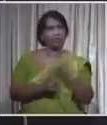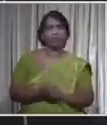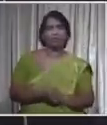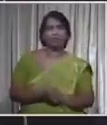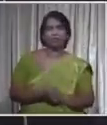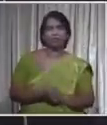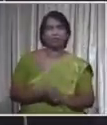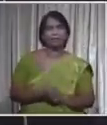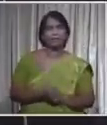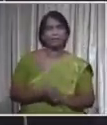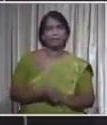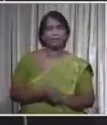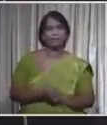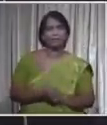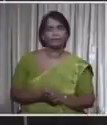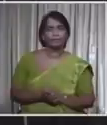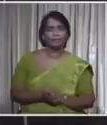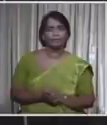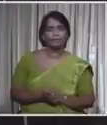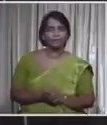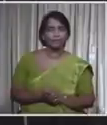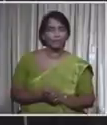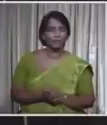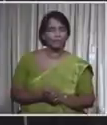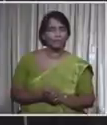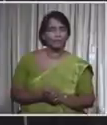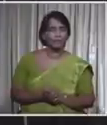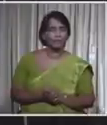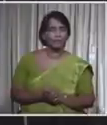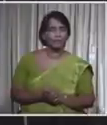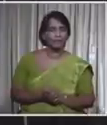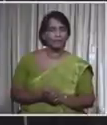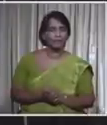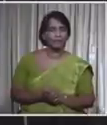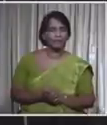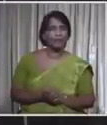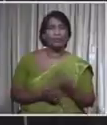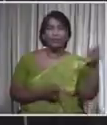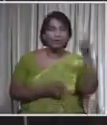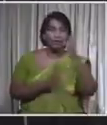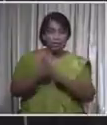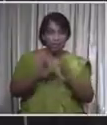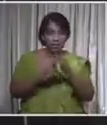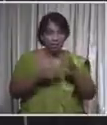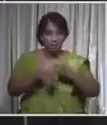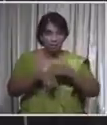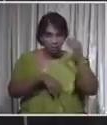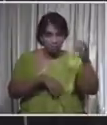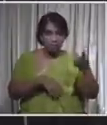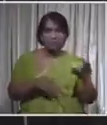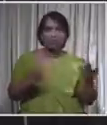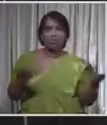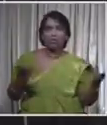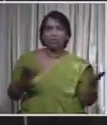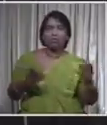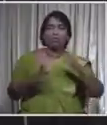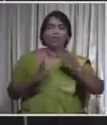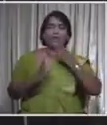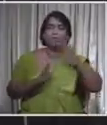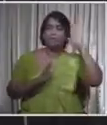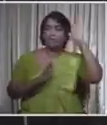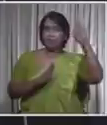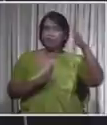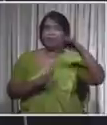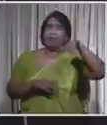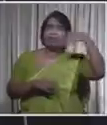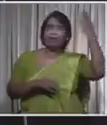එතකොට අද උන් ඒ එකෙකුටවත් තැනක් තියෙනවනේ. ඉතින් අර මිනිස්සයා